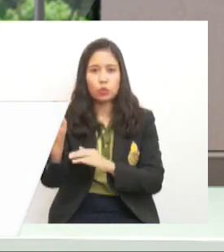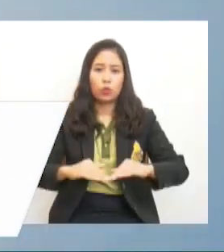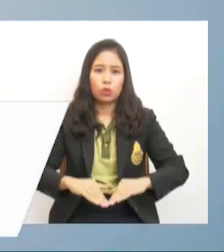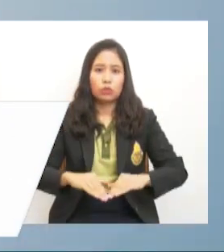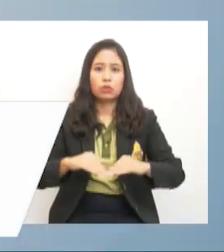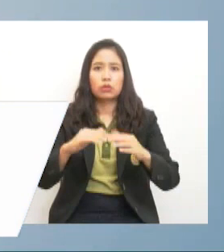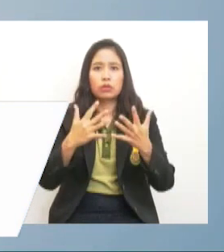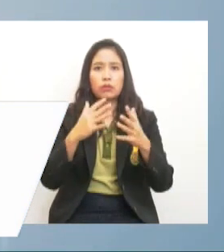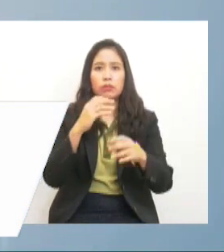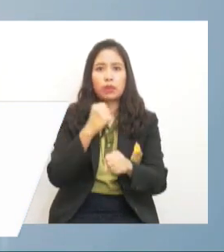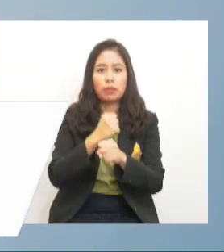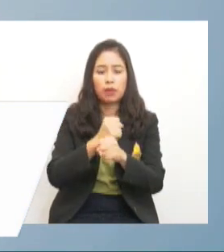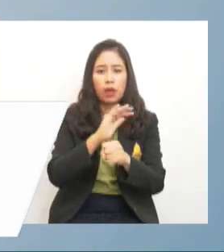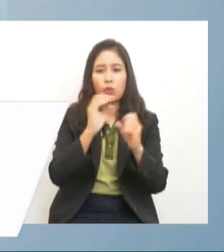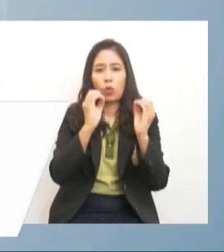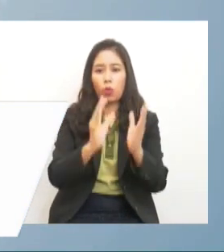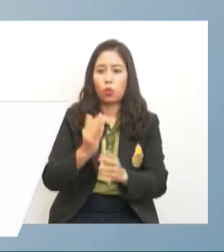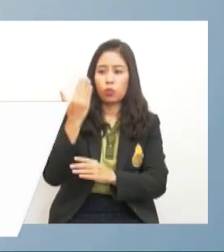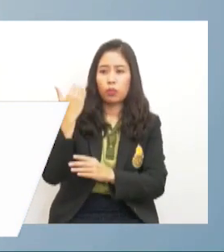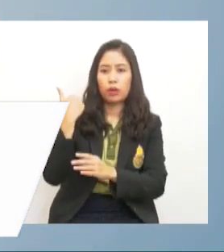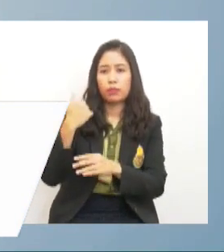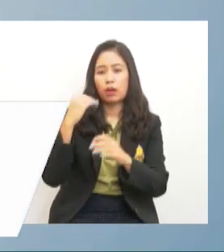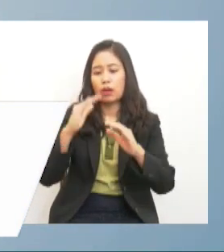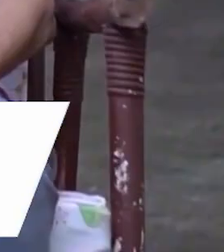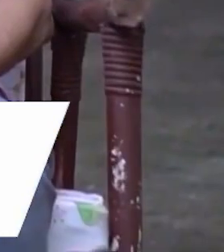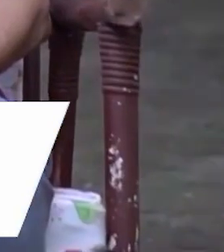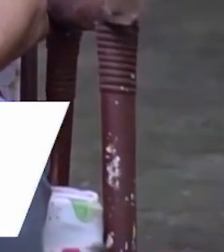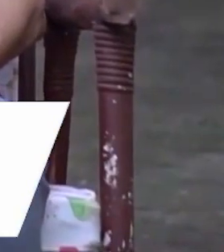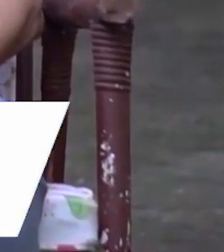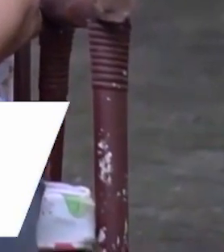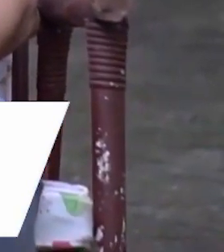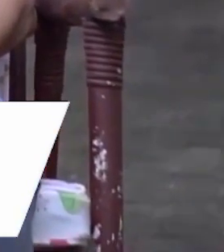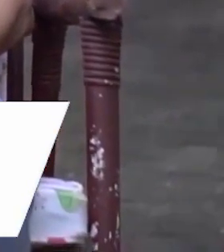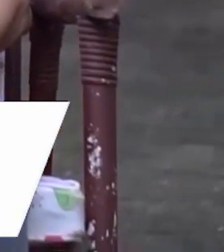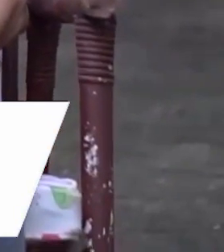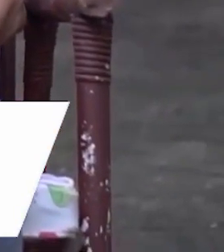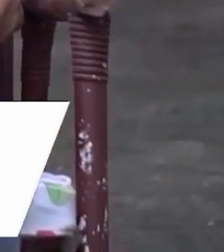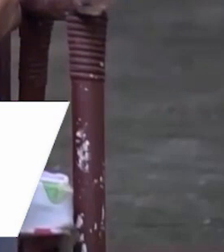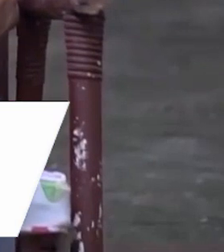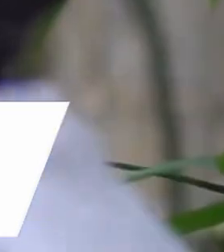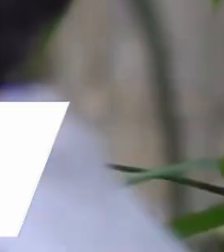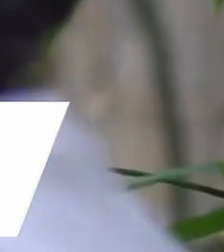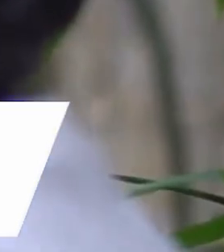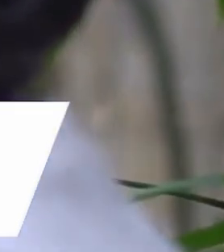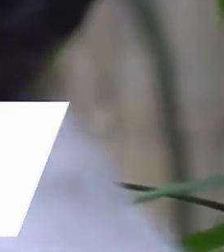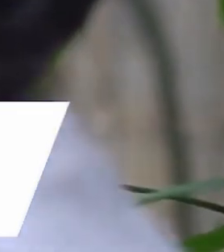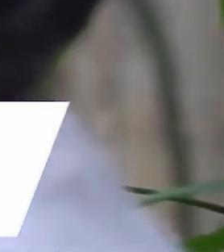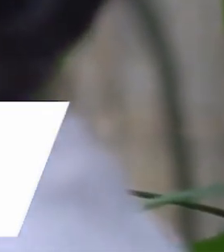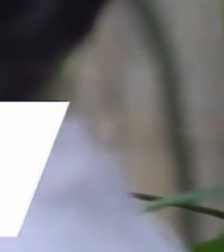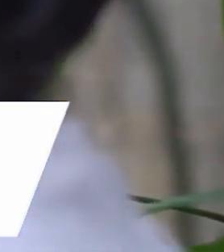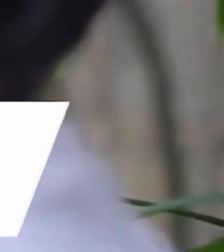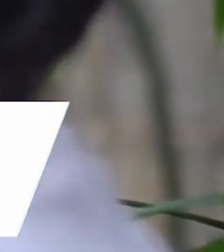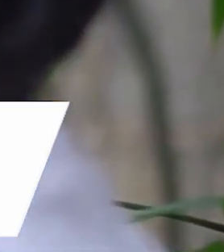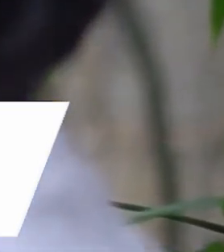ในช่วงเลขาธิการกพฐพบเพื่อนครูและต่อเนื่องด้วยช่วงแจ้งข้อราชการจากสปทที่มีวิทยากรมาให้ความ